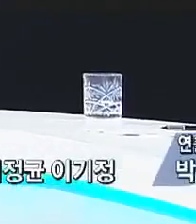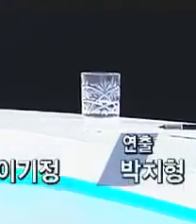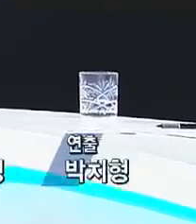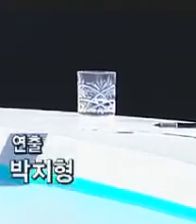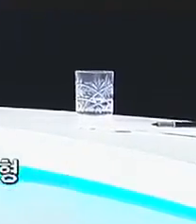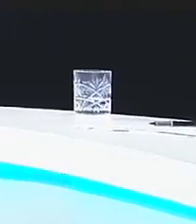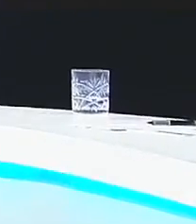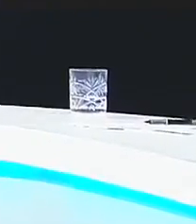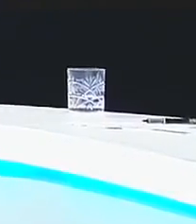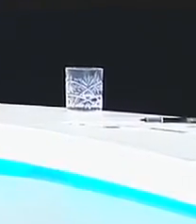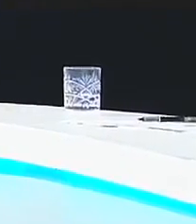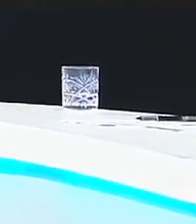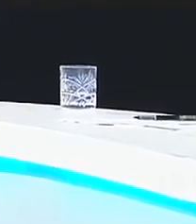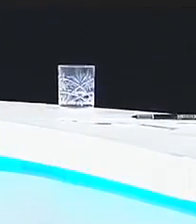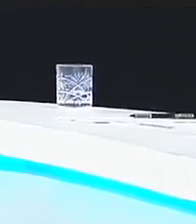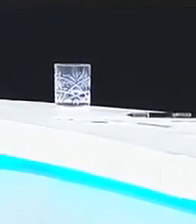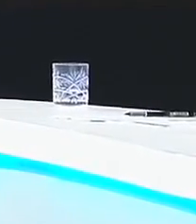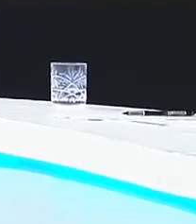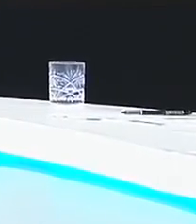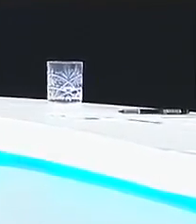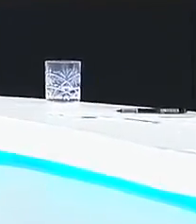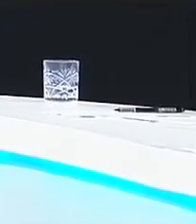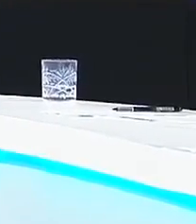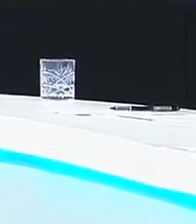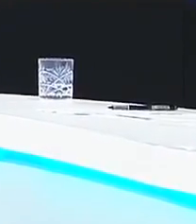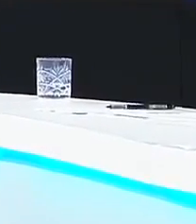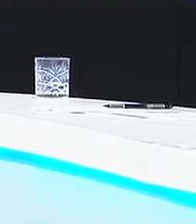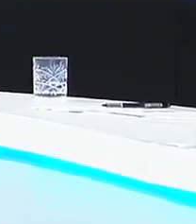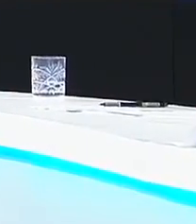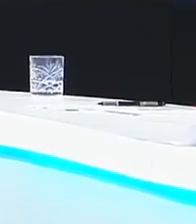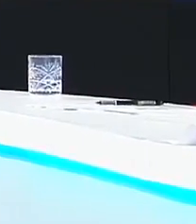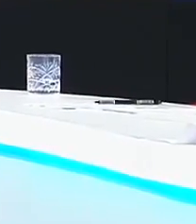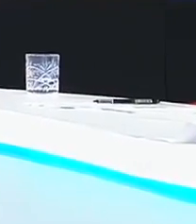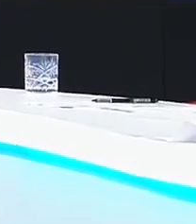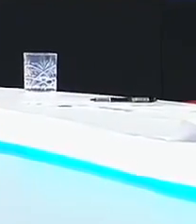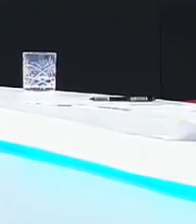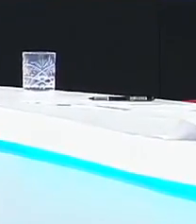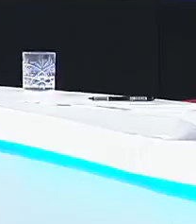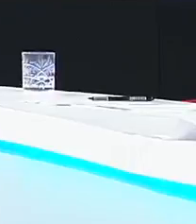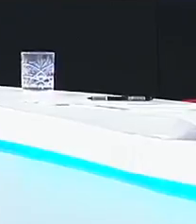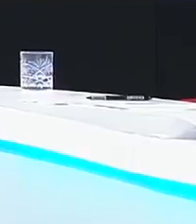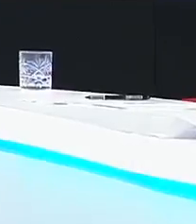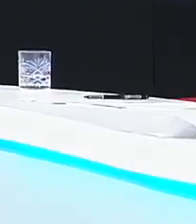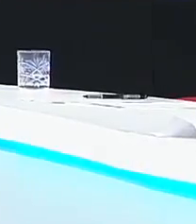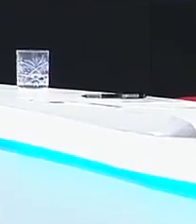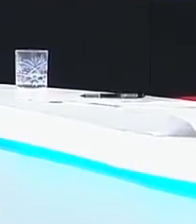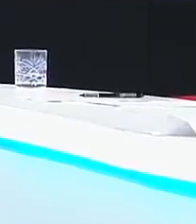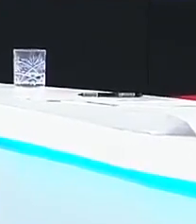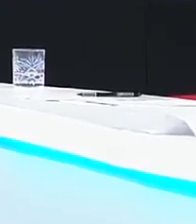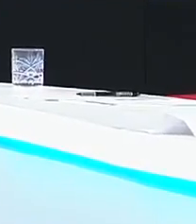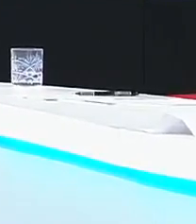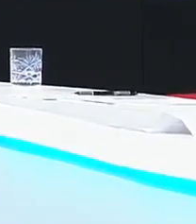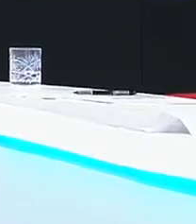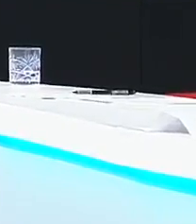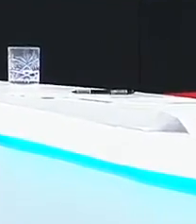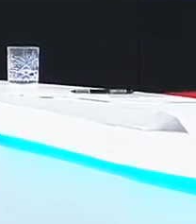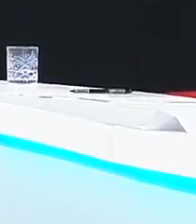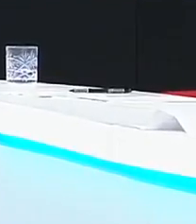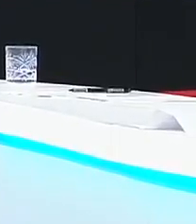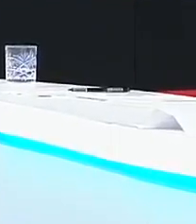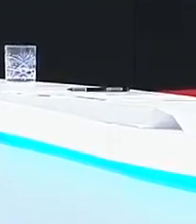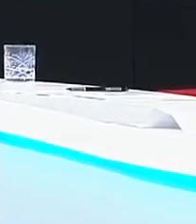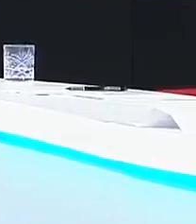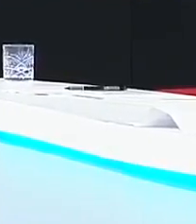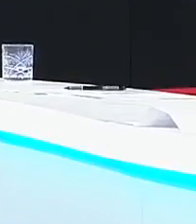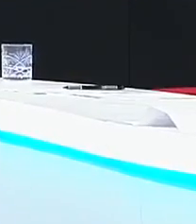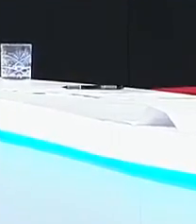우리 모두에게 교사란 어떤 존재인지 그 근본적인 물음에 대한 답을 찾아가는 시간이 되었기를 기대해